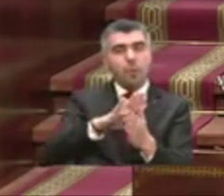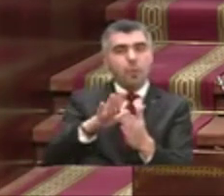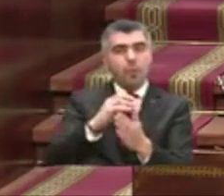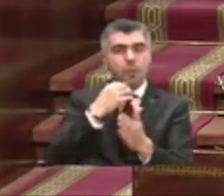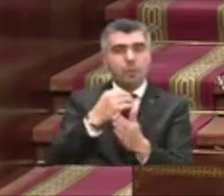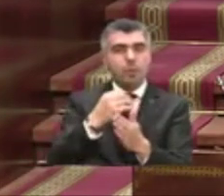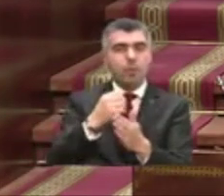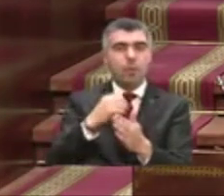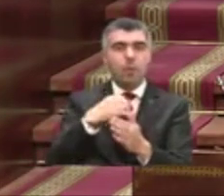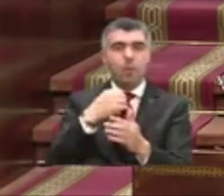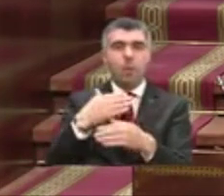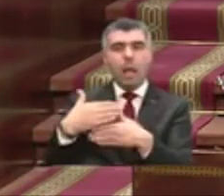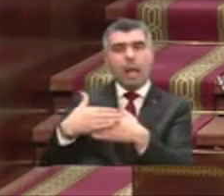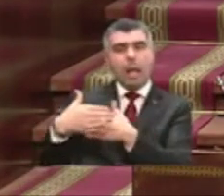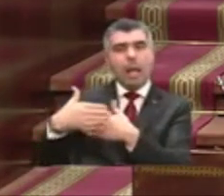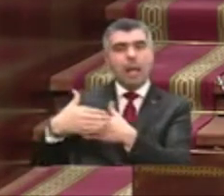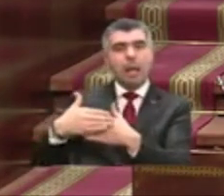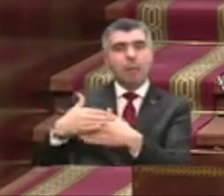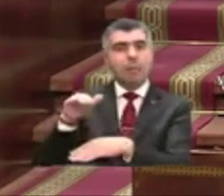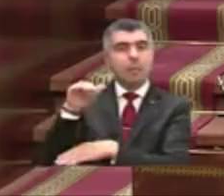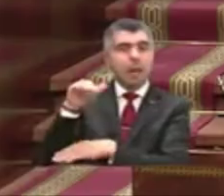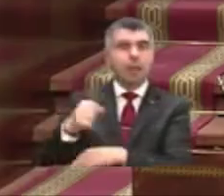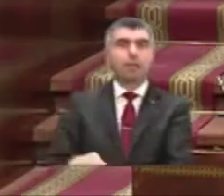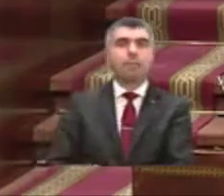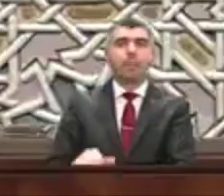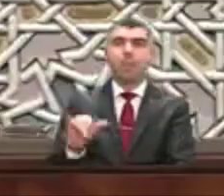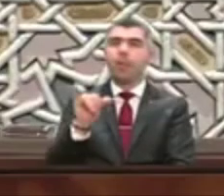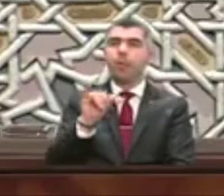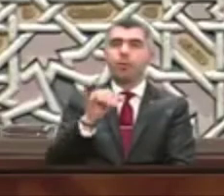الشرقية. السيد الوزير، ما مآل؟